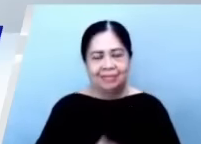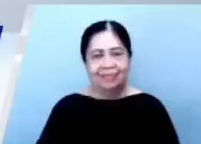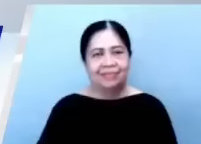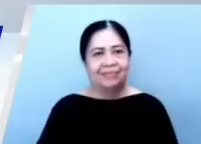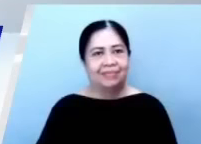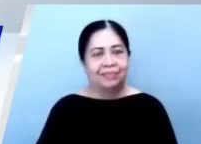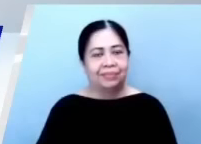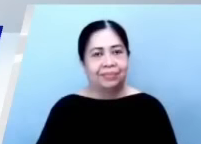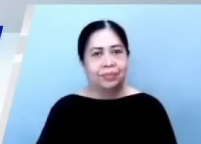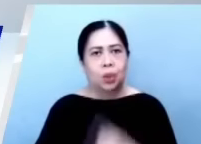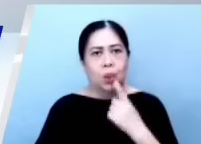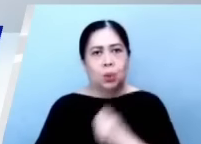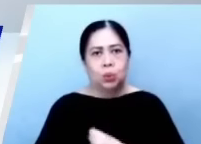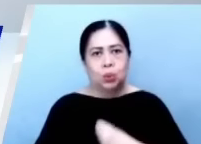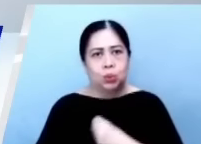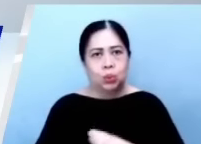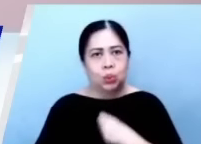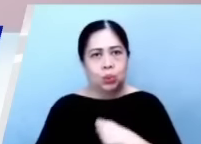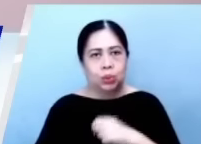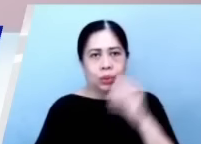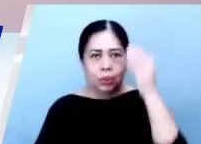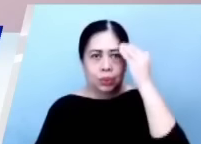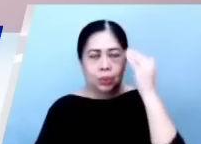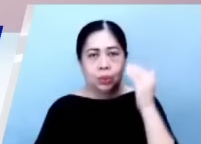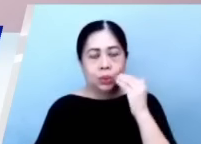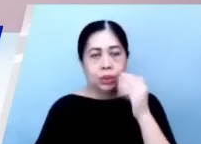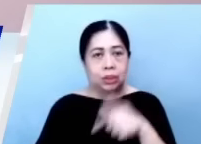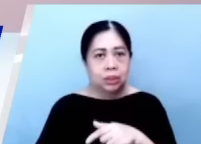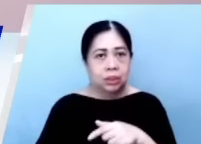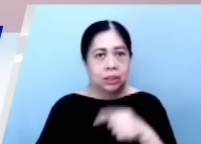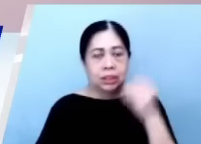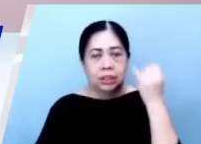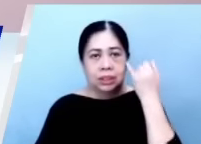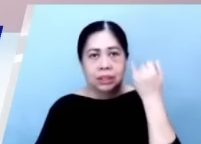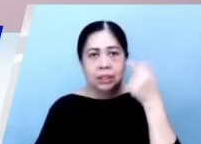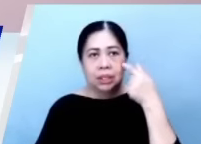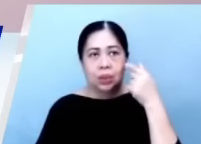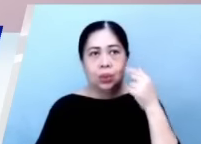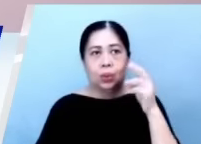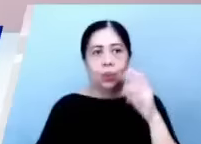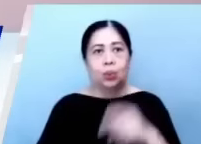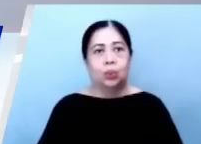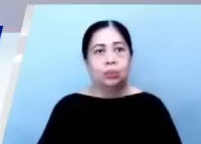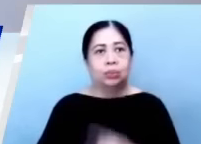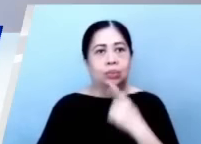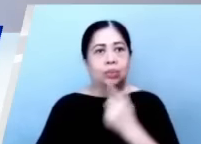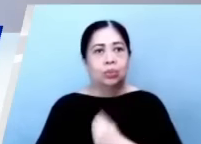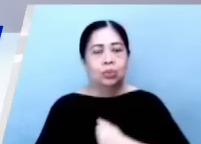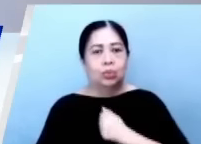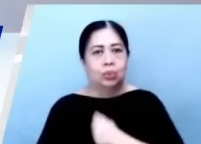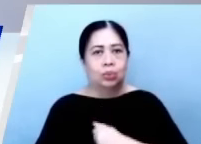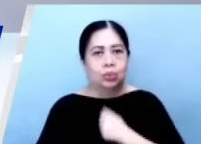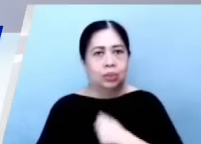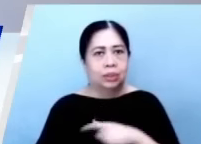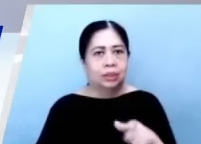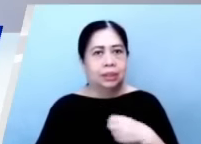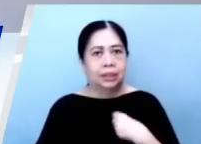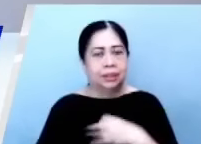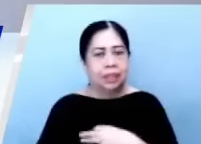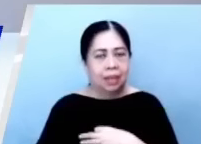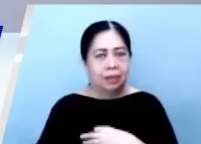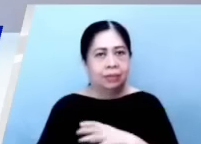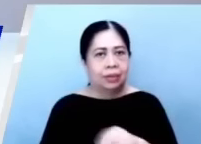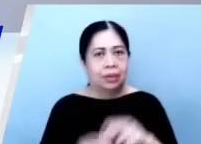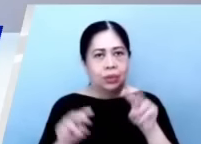Nag-sorry ang agency ng South Korean superstar na si Ji Chang-wook. Humingi ng paumanhin ang Spring Company sa staff, cast at viewers